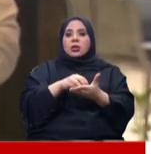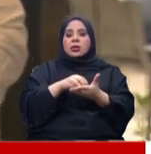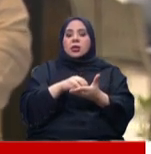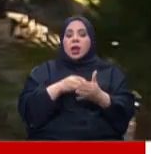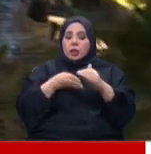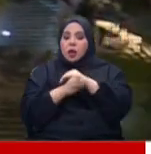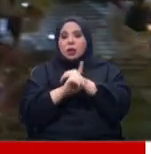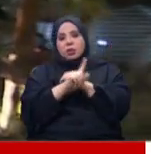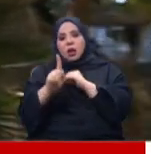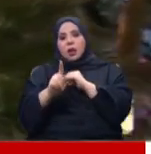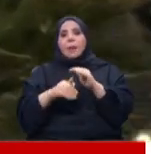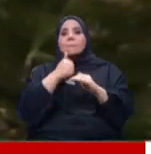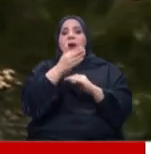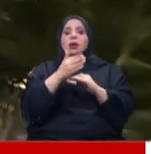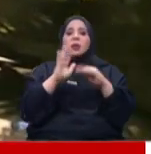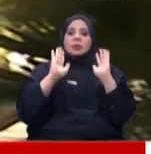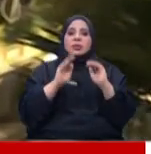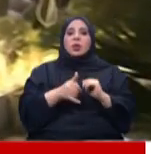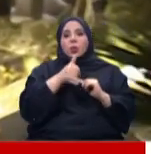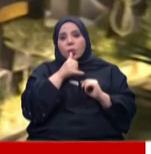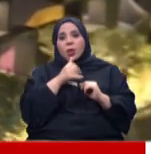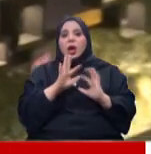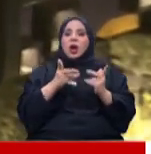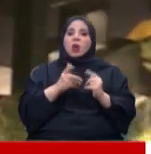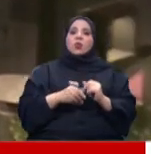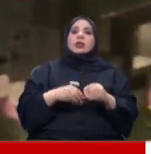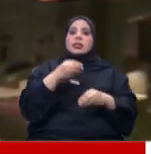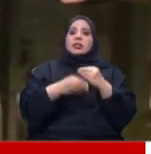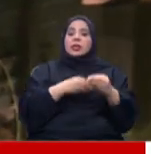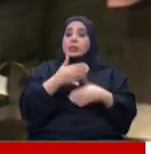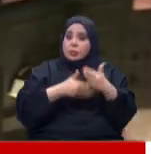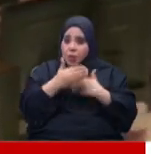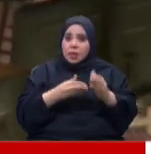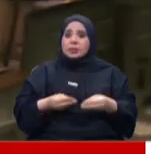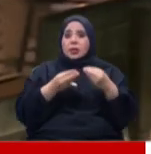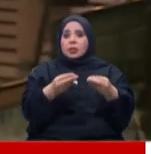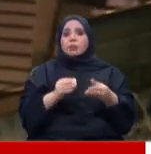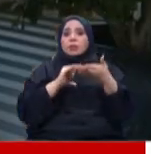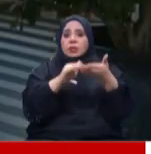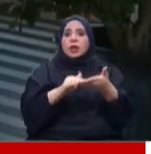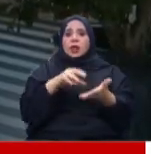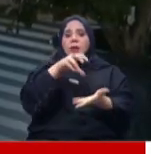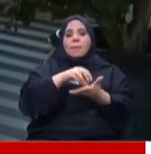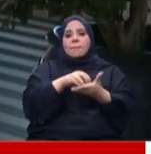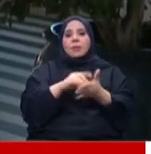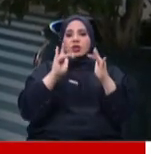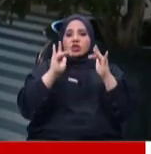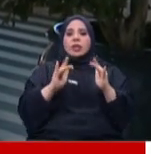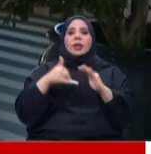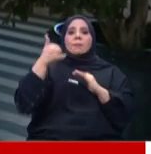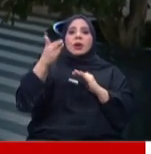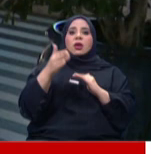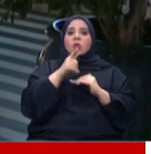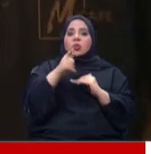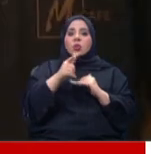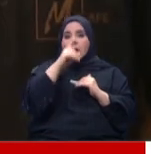الأطعمة والمشروبات ومقاهي الشيشة، واستمرار تقديم الخدمات في الأماكن والجلسات الخارجية على ألا يتعدى الحجز